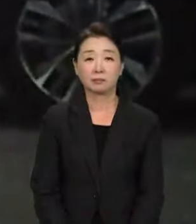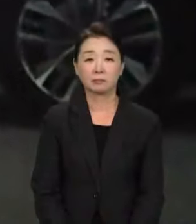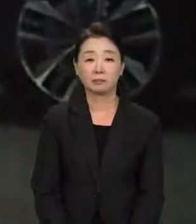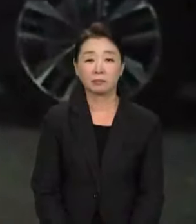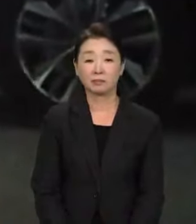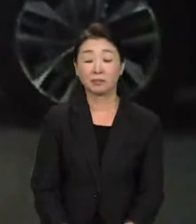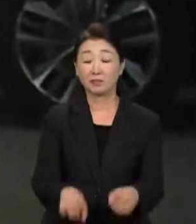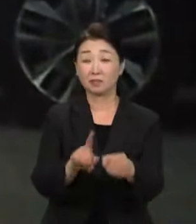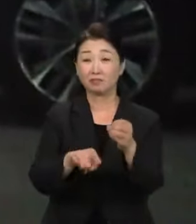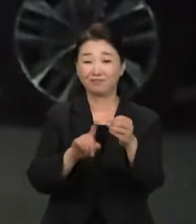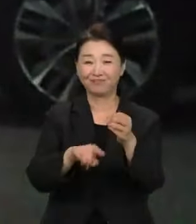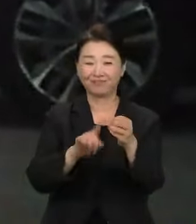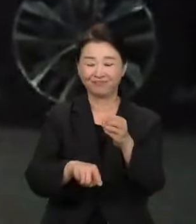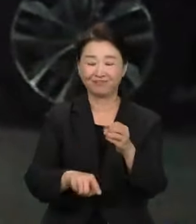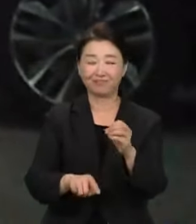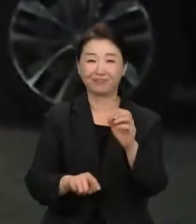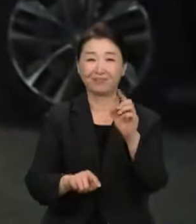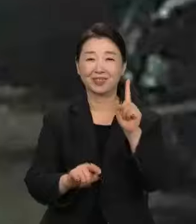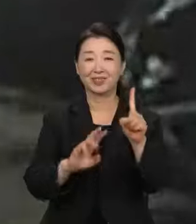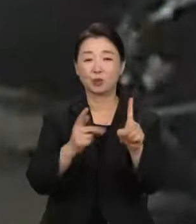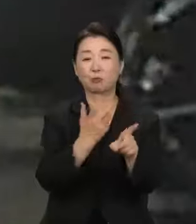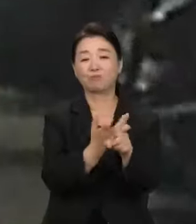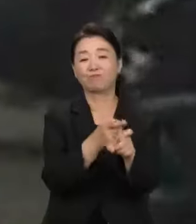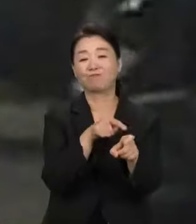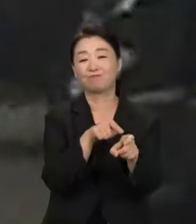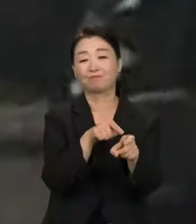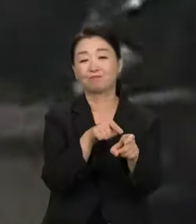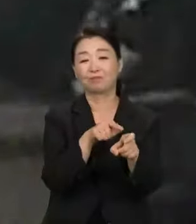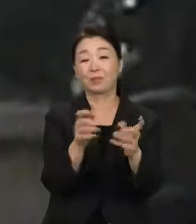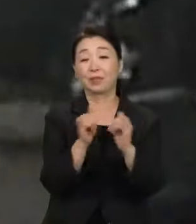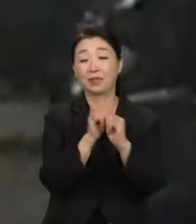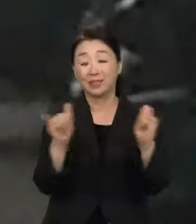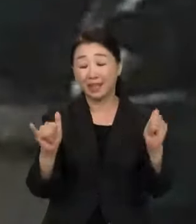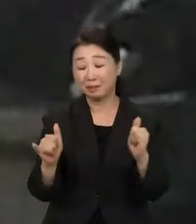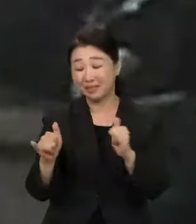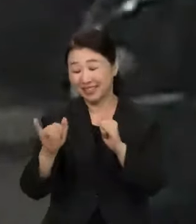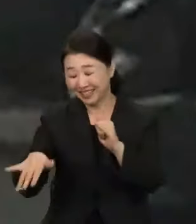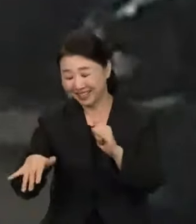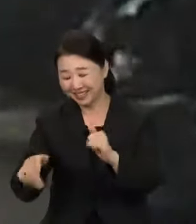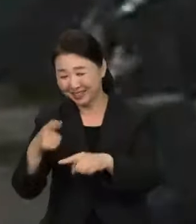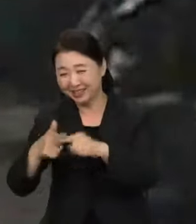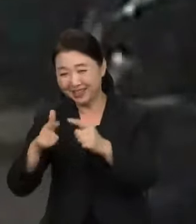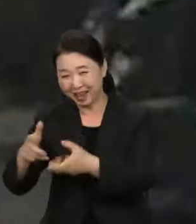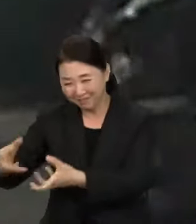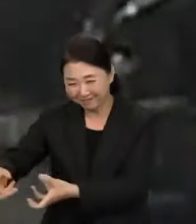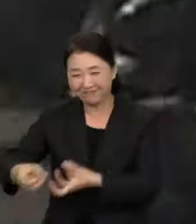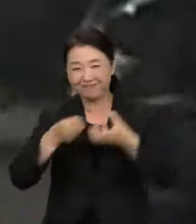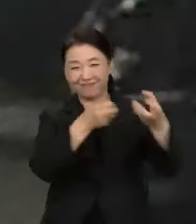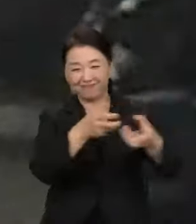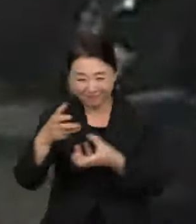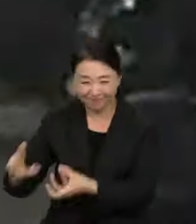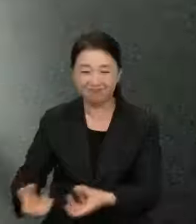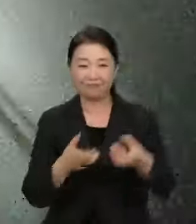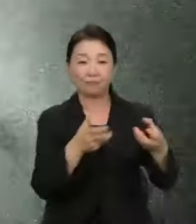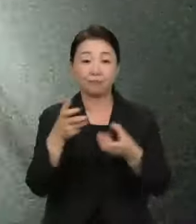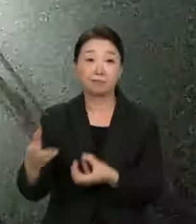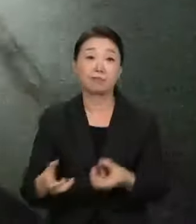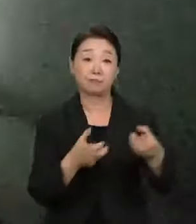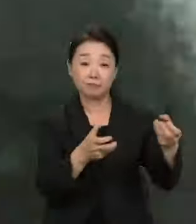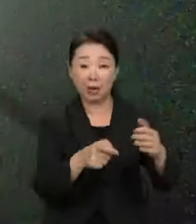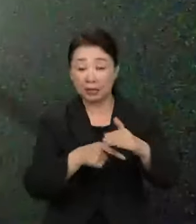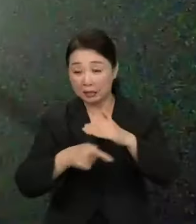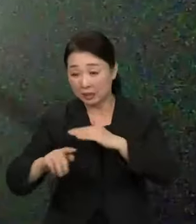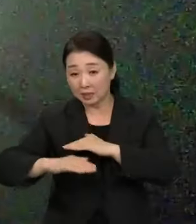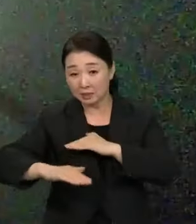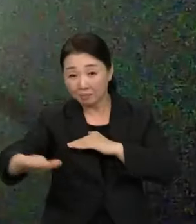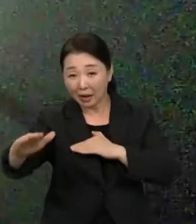사찰 한복판에 1톤 트럭이 세워져 있습니다. 인부들이 지하실에서 들고 나온 나무 합판들을 트럭에 실습니다. 지하실